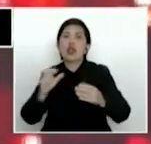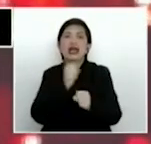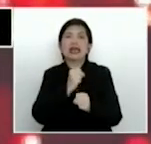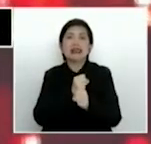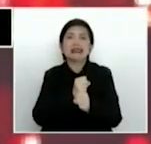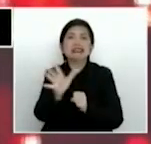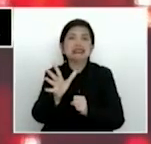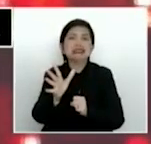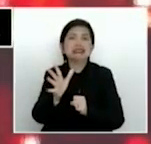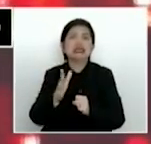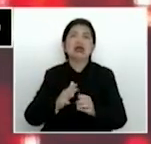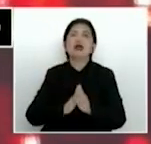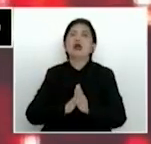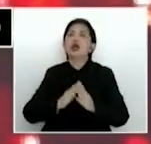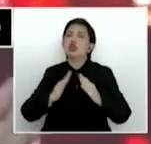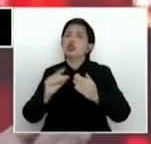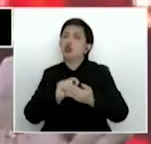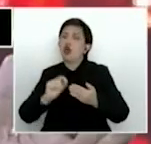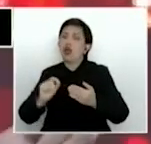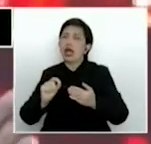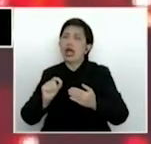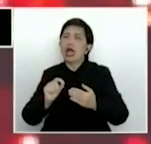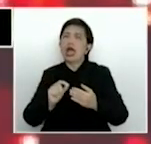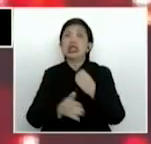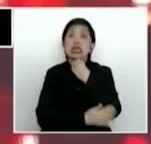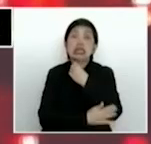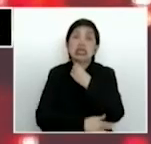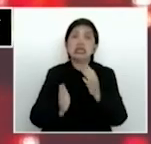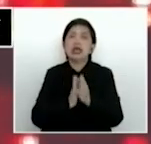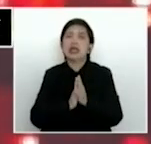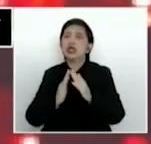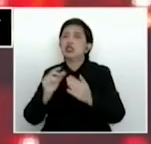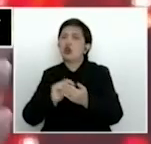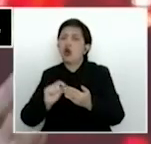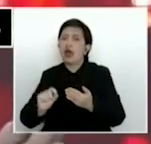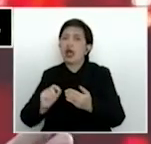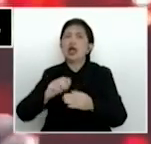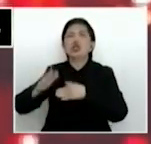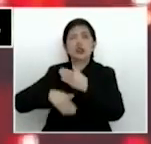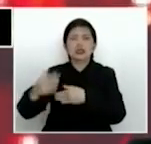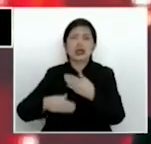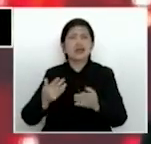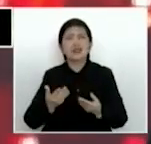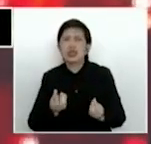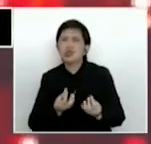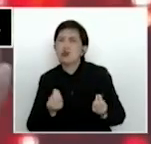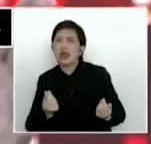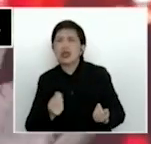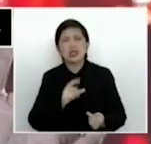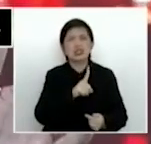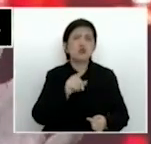juga swasta swasta yang ditunjuk Insyaallah partisipasi sekolah ada 100-an yang putus sekolah